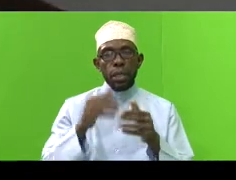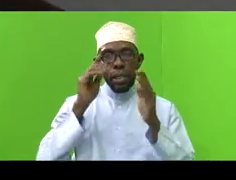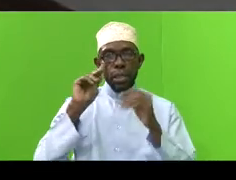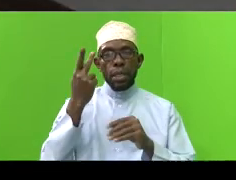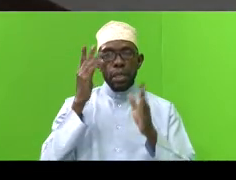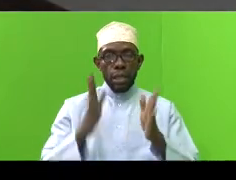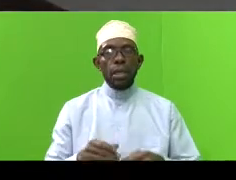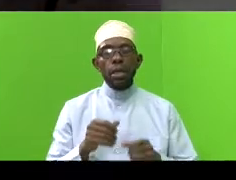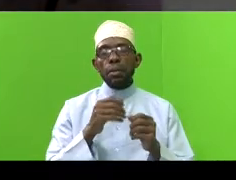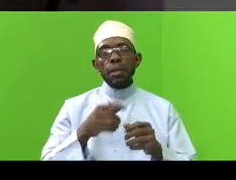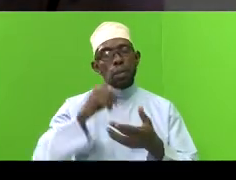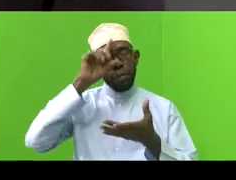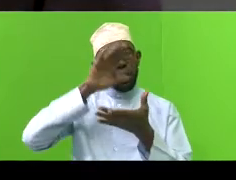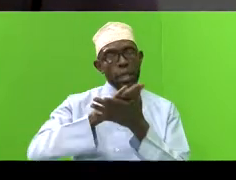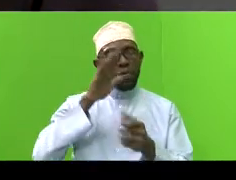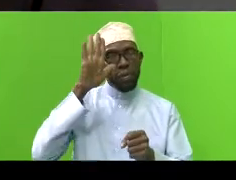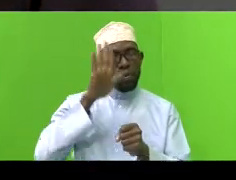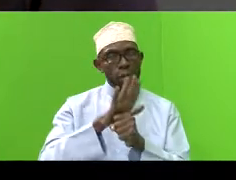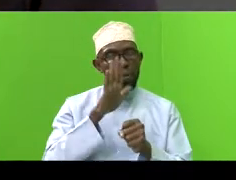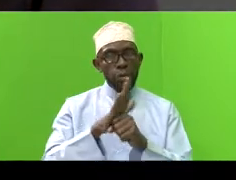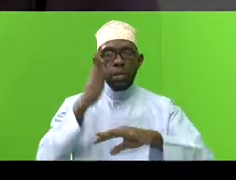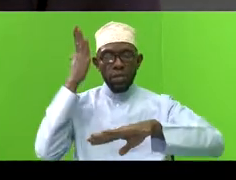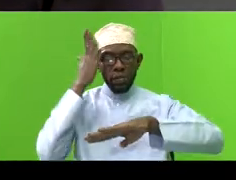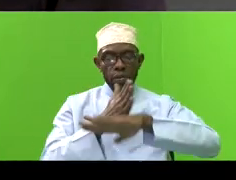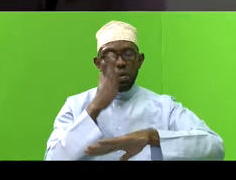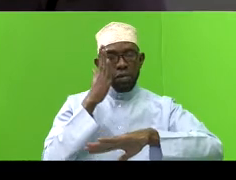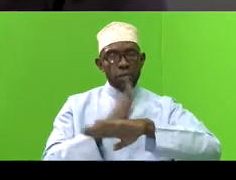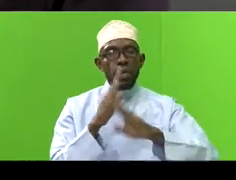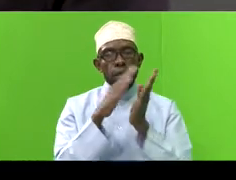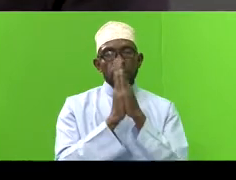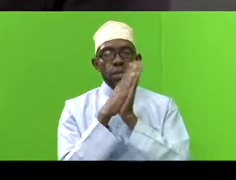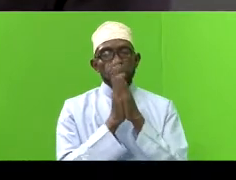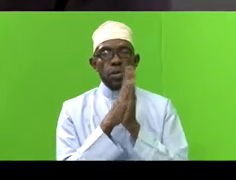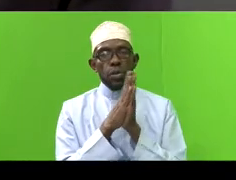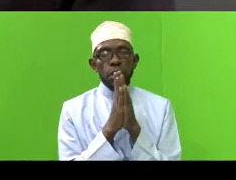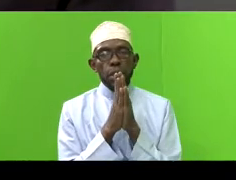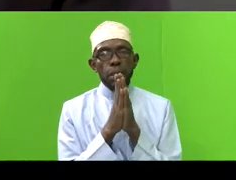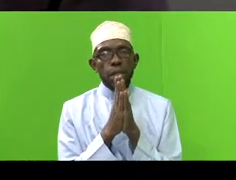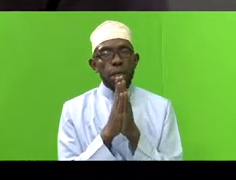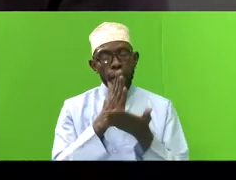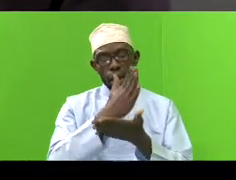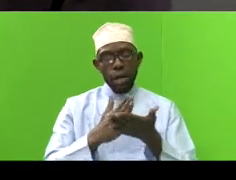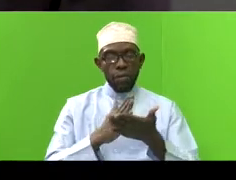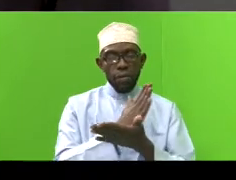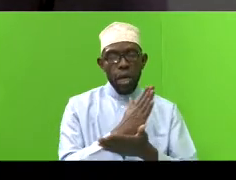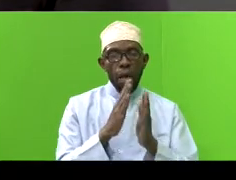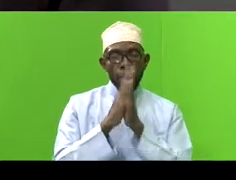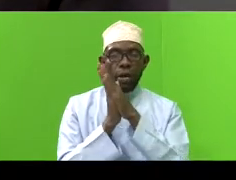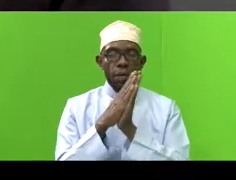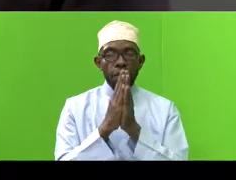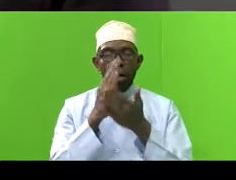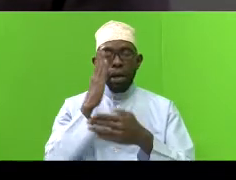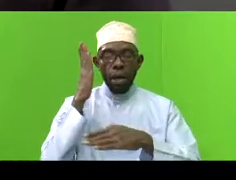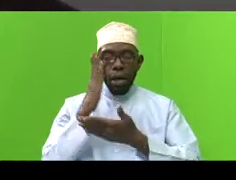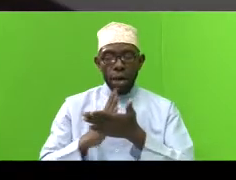sana uvumi kuliko taarifa za kweli. Ama unakuta uvumi ambao uko nusu kwa nusu. Unakuta nusu ni